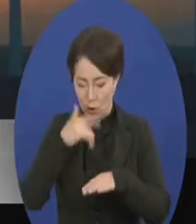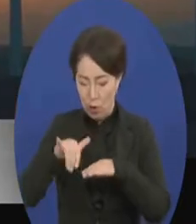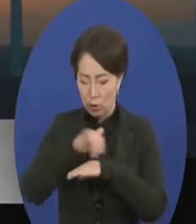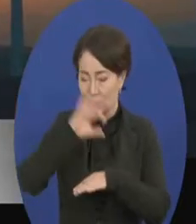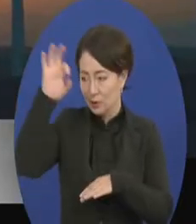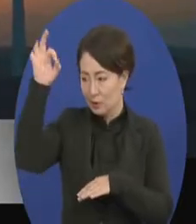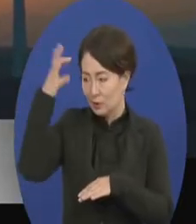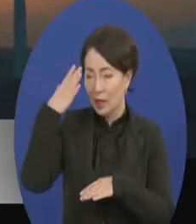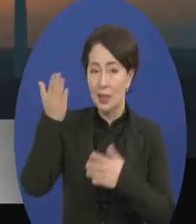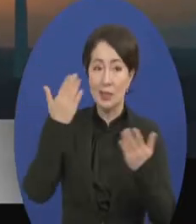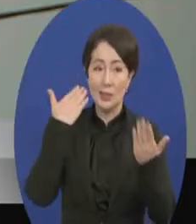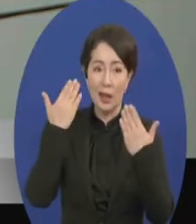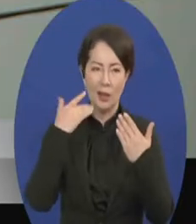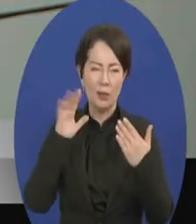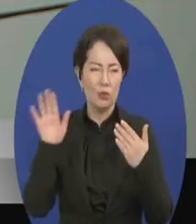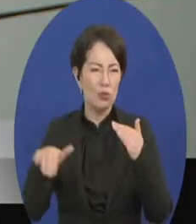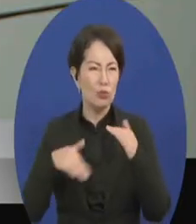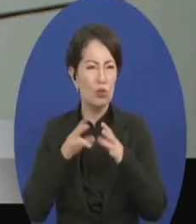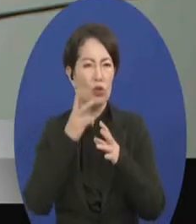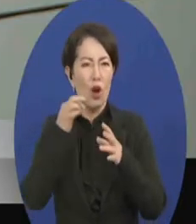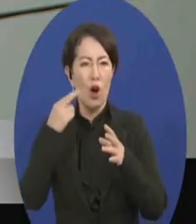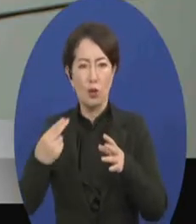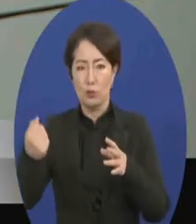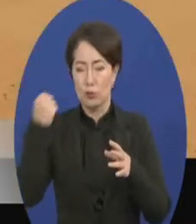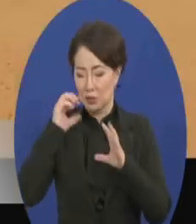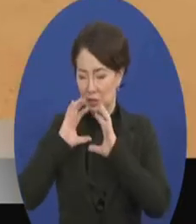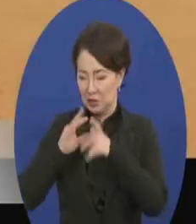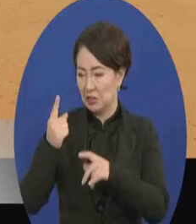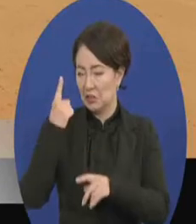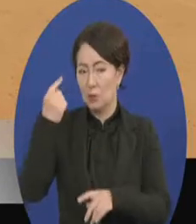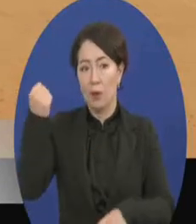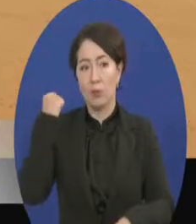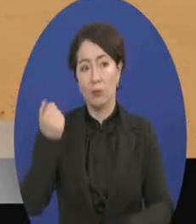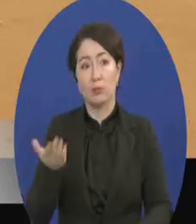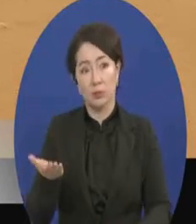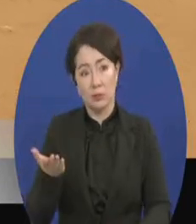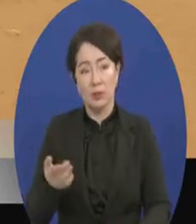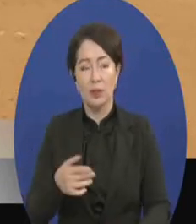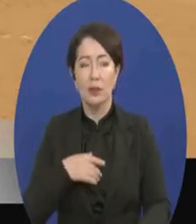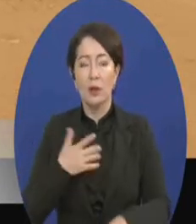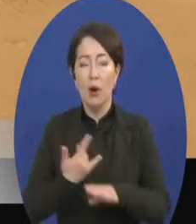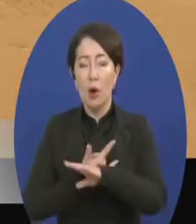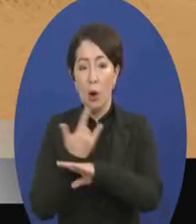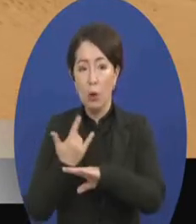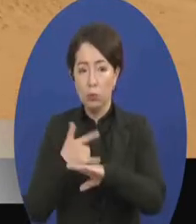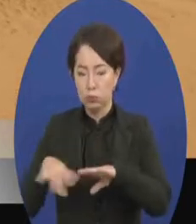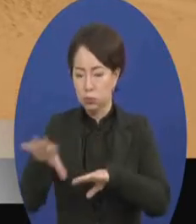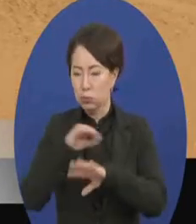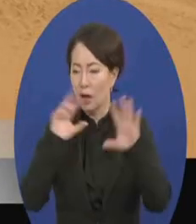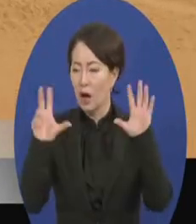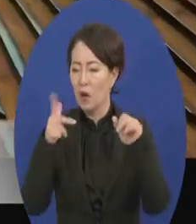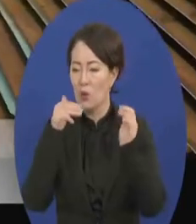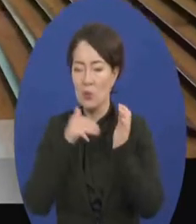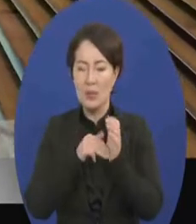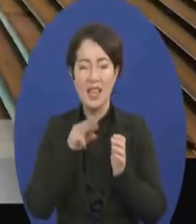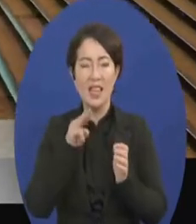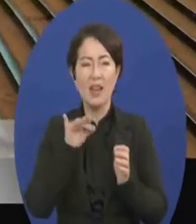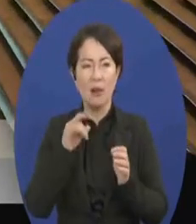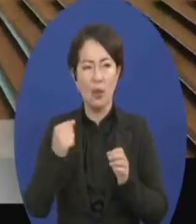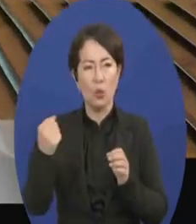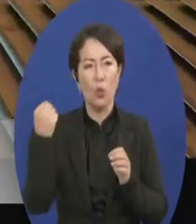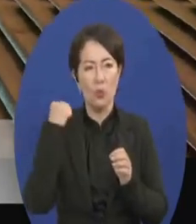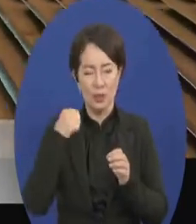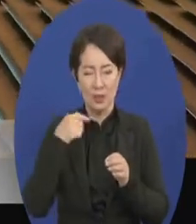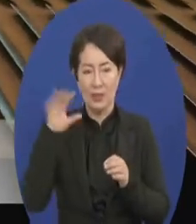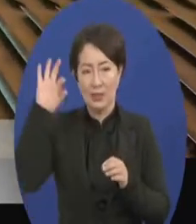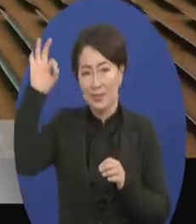нас элхний эрчим хүчний асар их ардын байдлын нөхцөлд дэлхийд нэгд орж байгаа юм байна. Энэ өмнө нь 13,000 тераватын хүчин чадалтай гэж хэлдэг ч